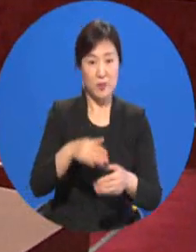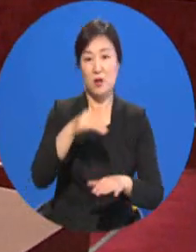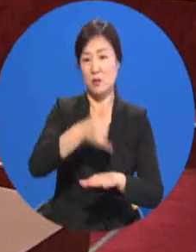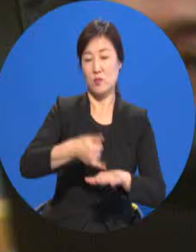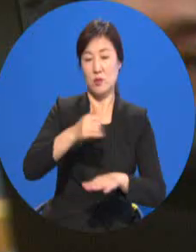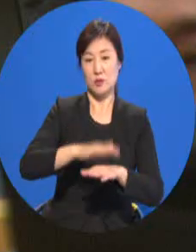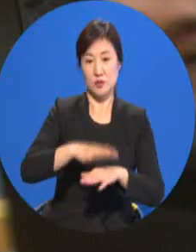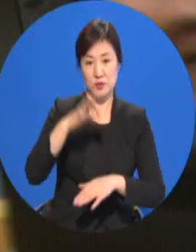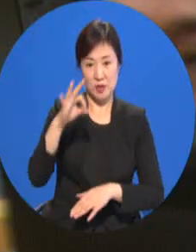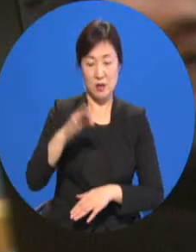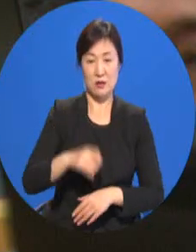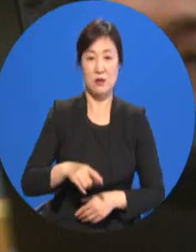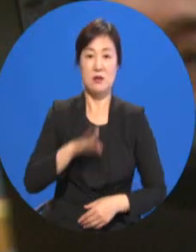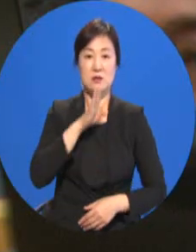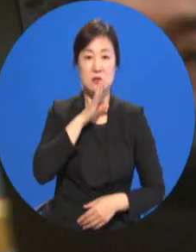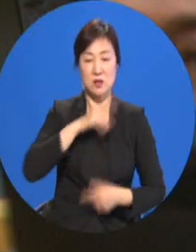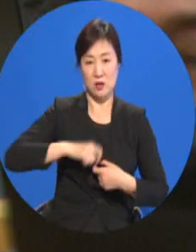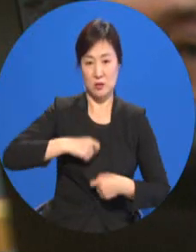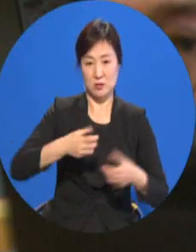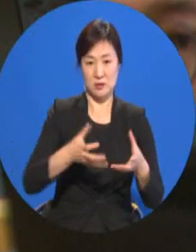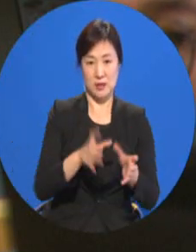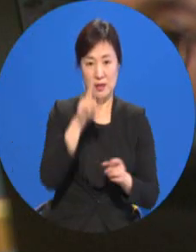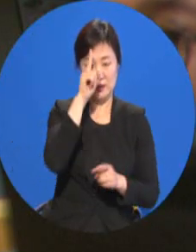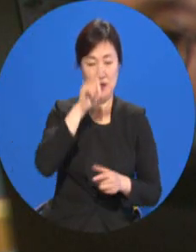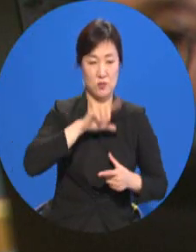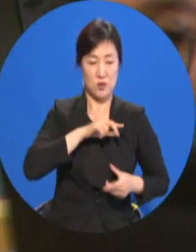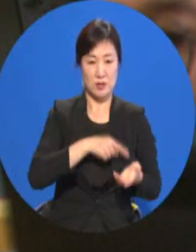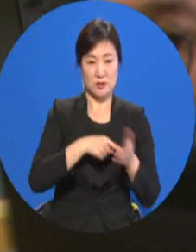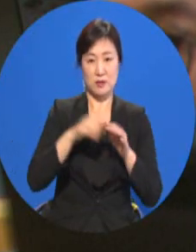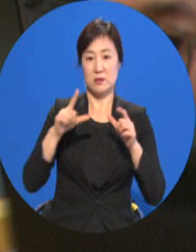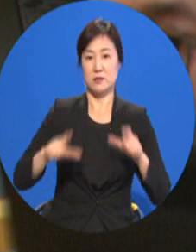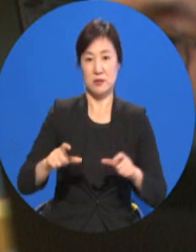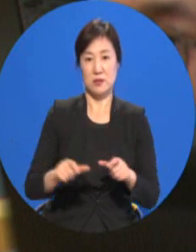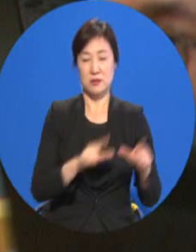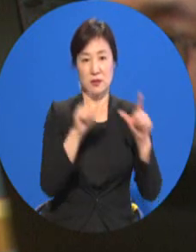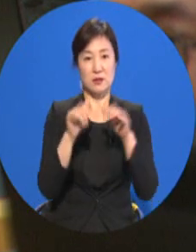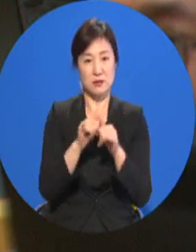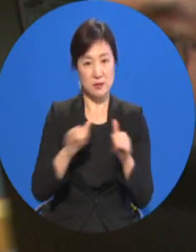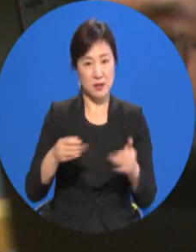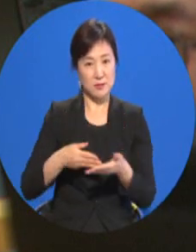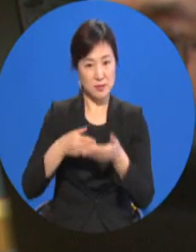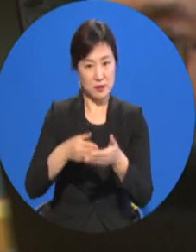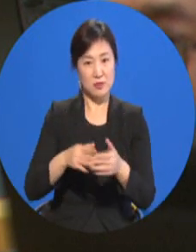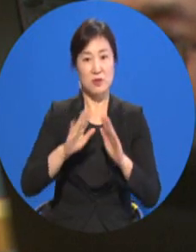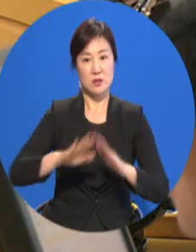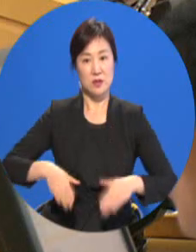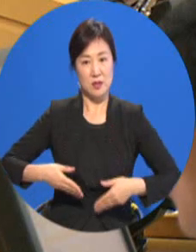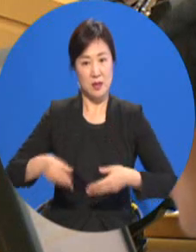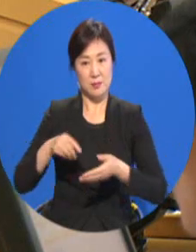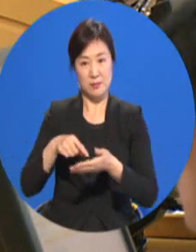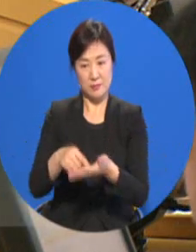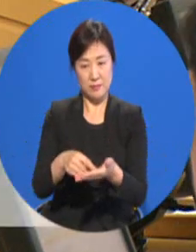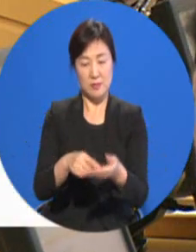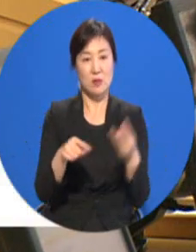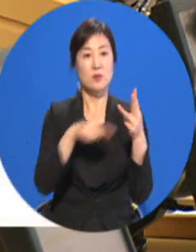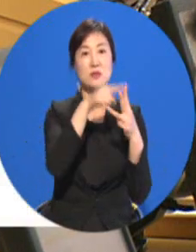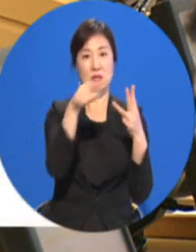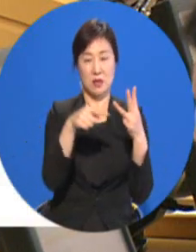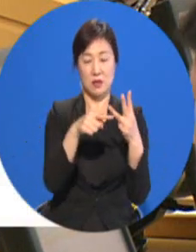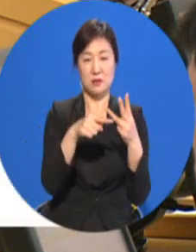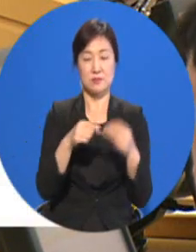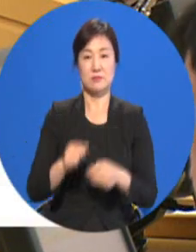관련 조례는 정의당 이보람이 의원, 주민청구안, 전라남도 안 등 모두 3가지.